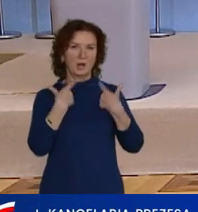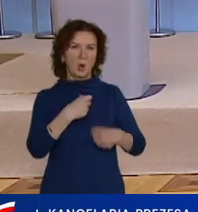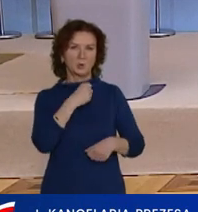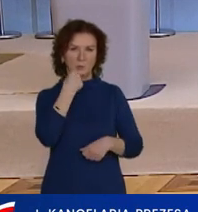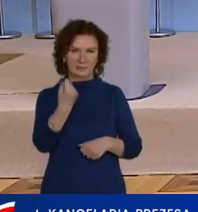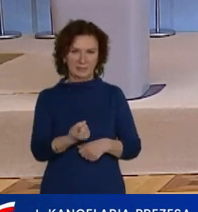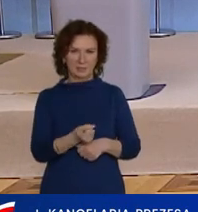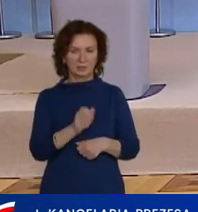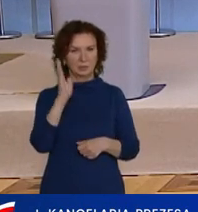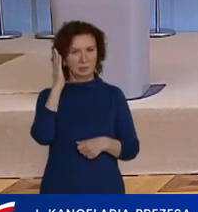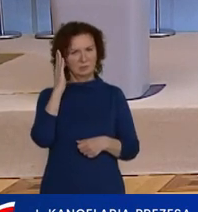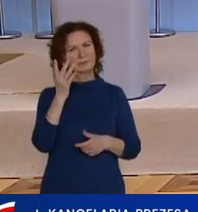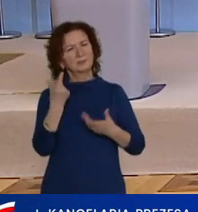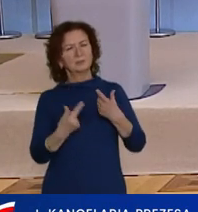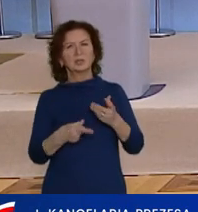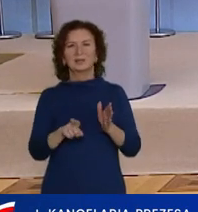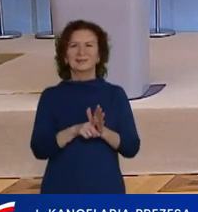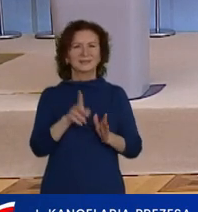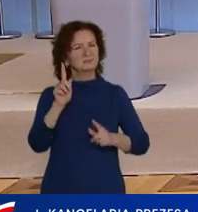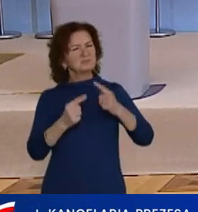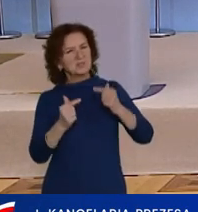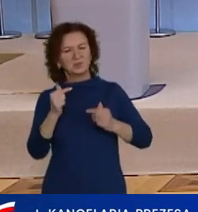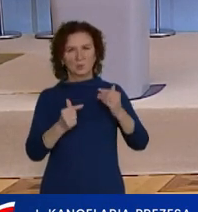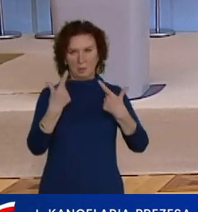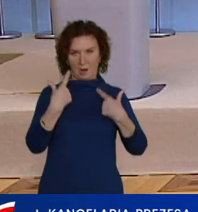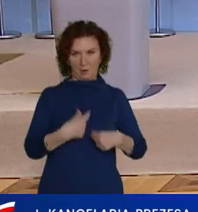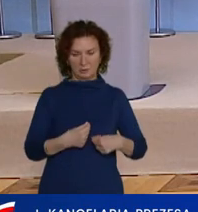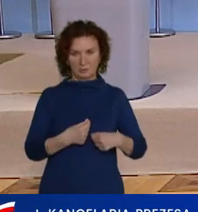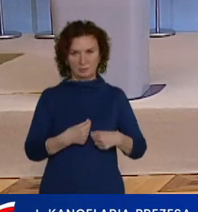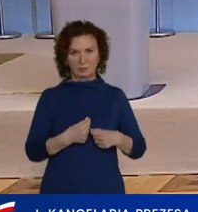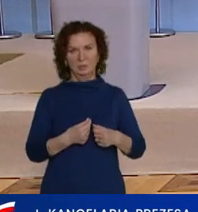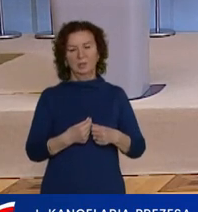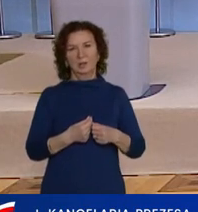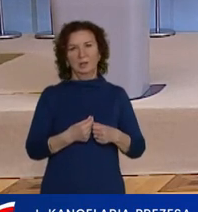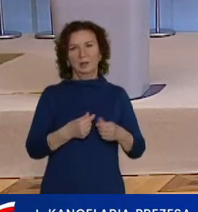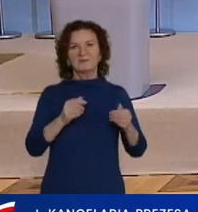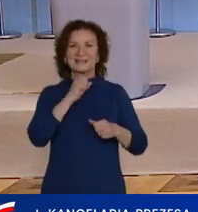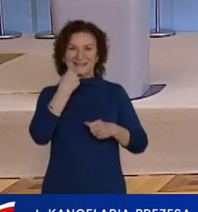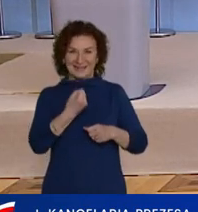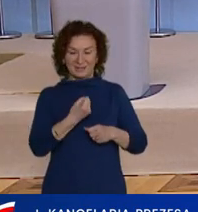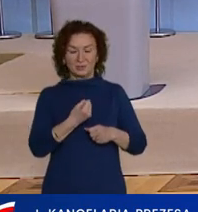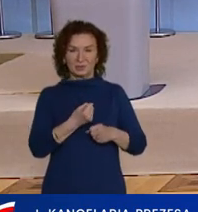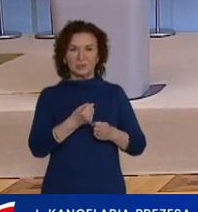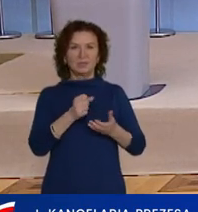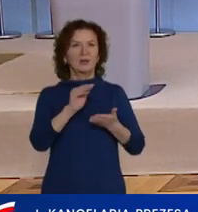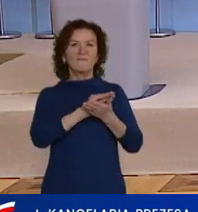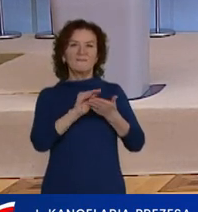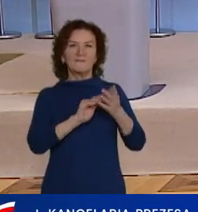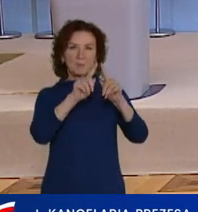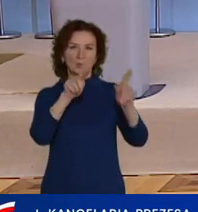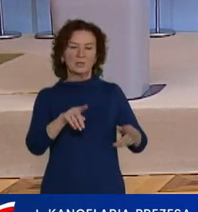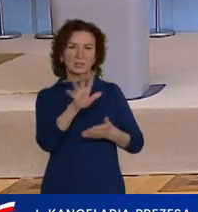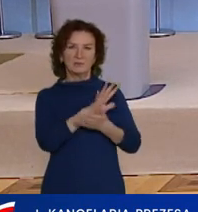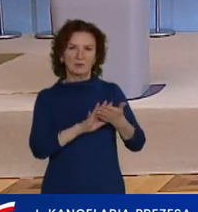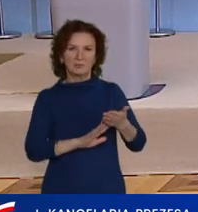dla wszystkich, znaczy dla niektórych po prostu wypełnienie tego formularza dzisiejszego jest trudne. Niektóre pytania są